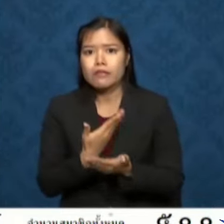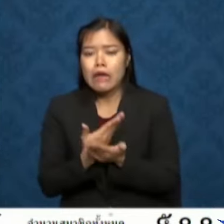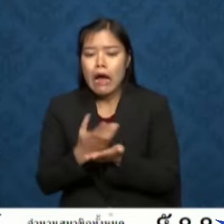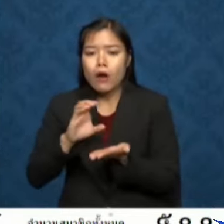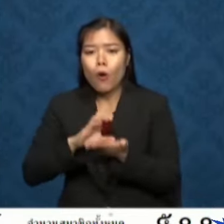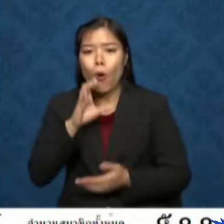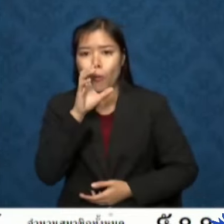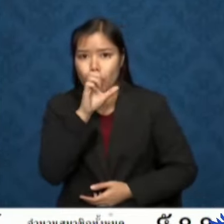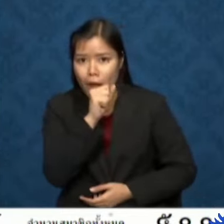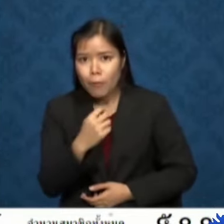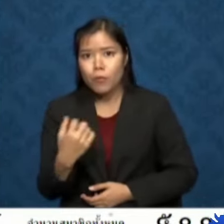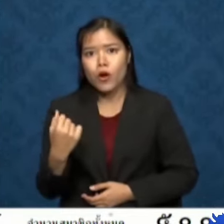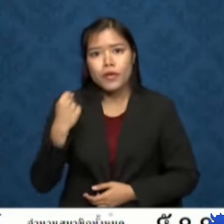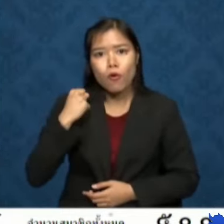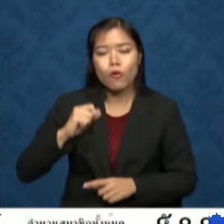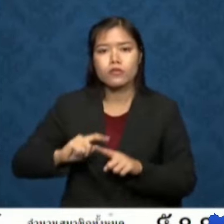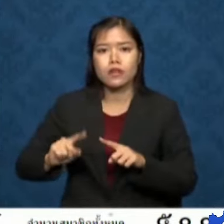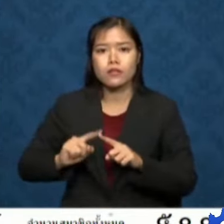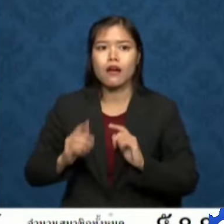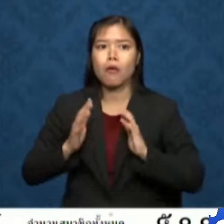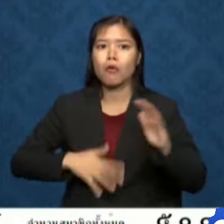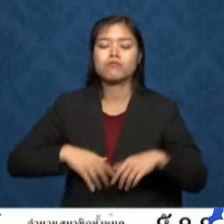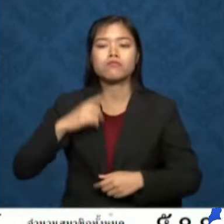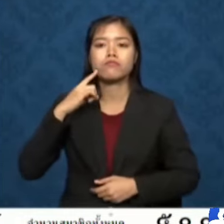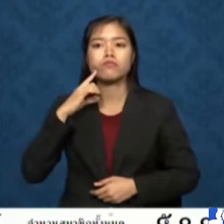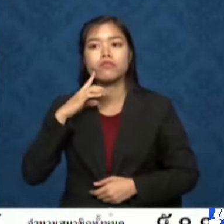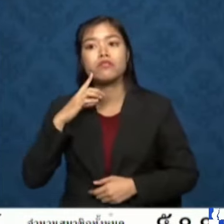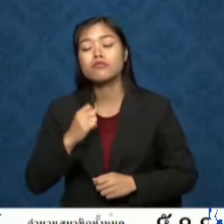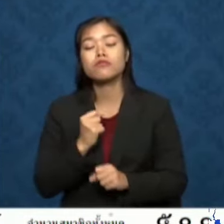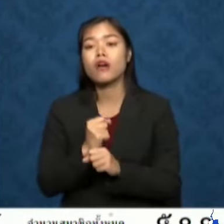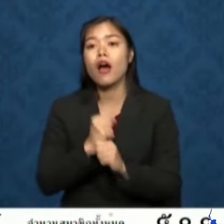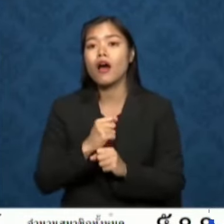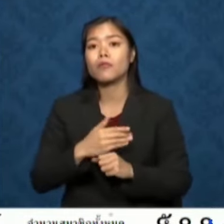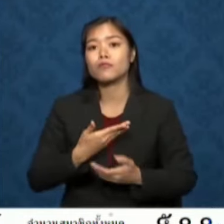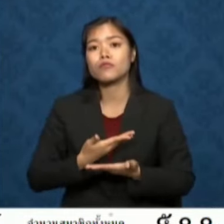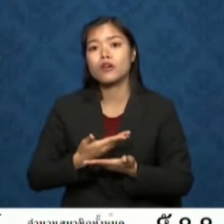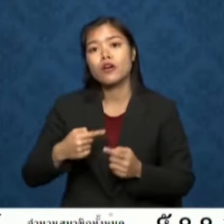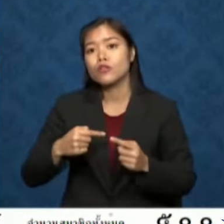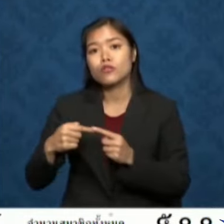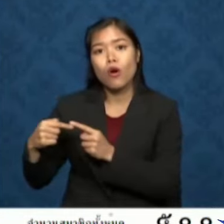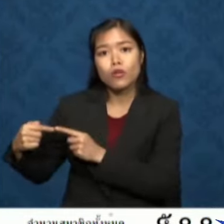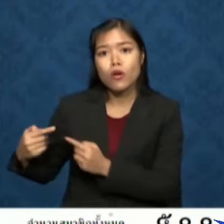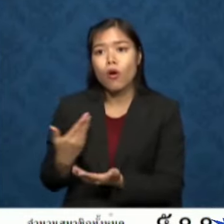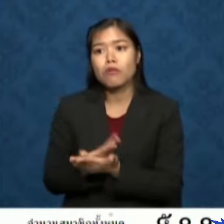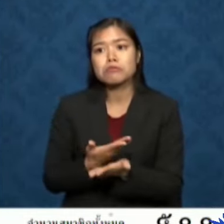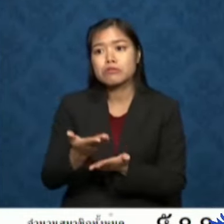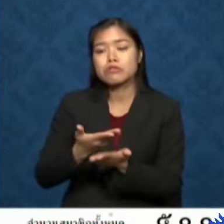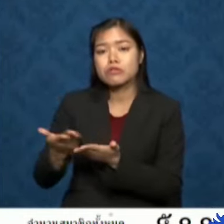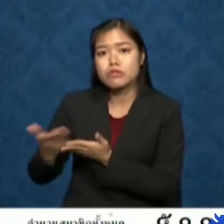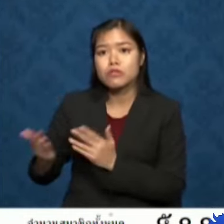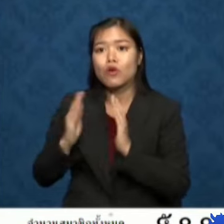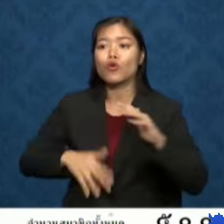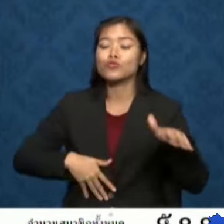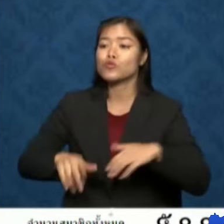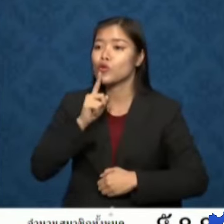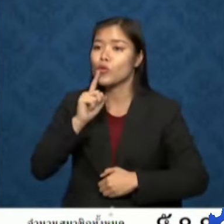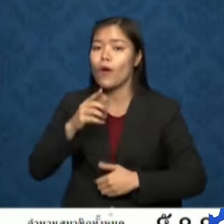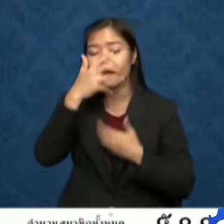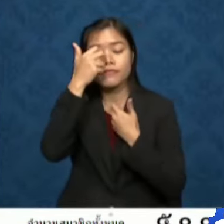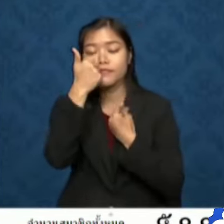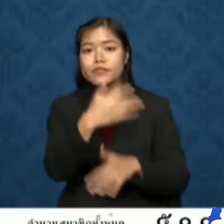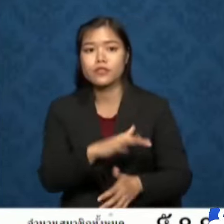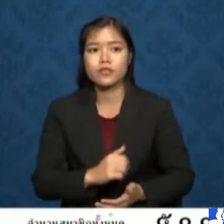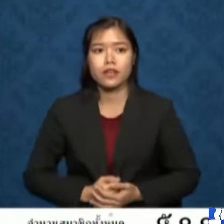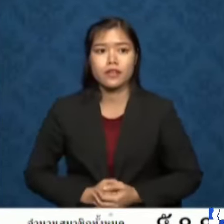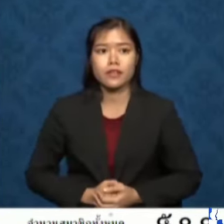อะอ้างเรื่องความมั่นคงแล้วก็ดื้อตาใสฝืนทำฝืนซื้อโดยไม่สนใจเสียงวิพากษ์วิจารณ์จากประชาชนผม